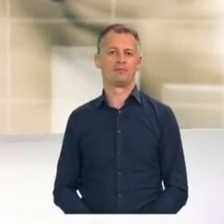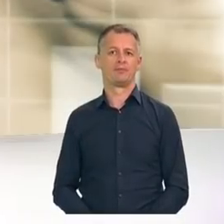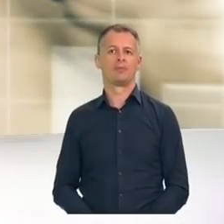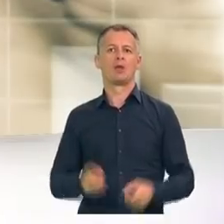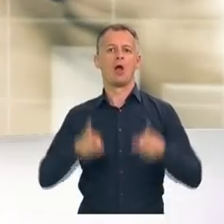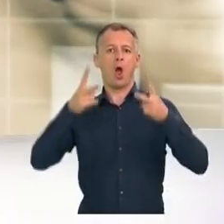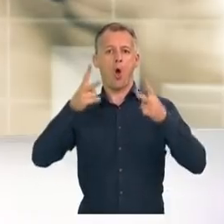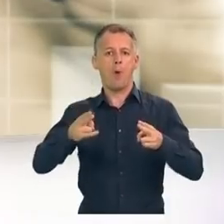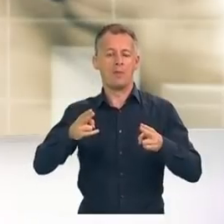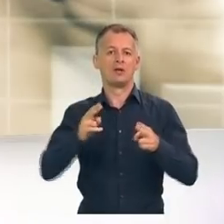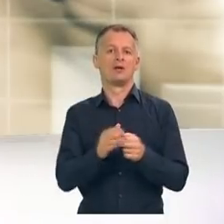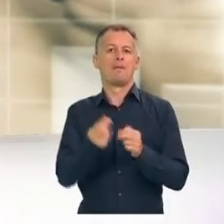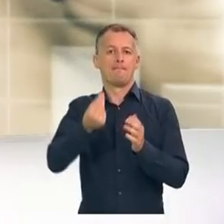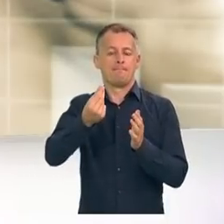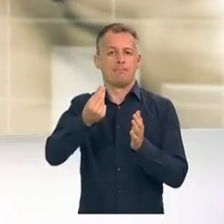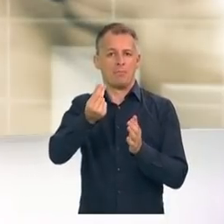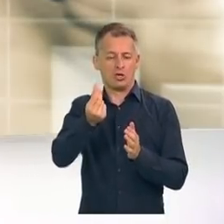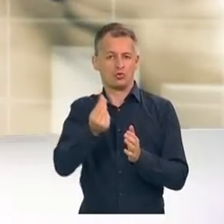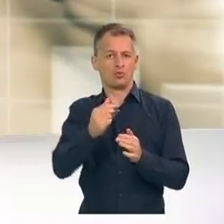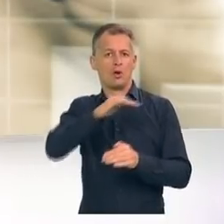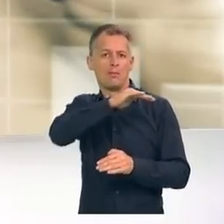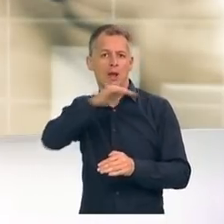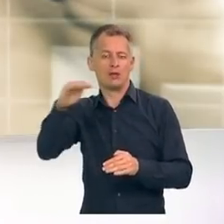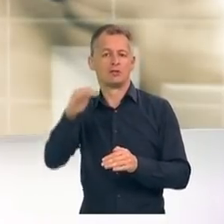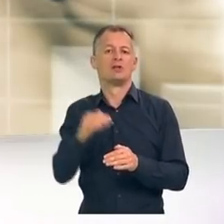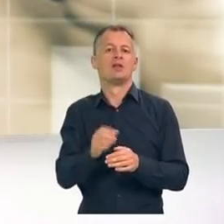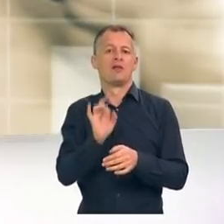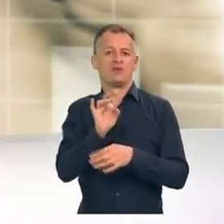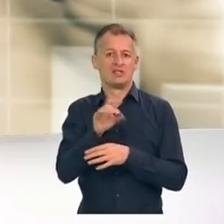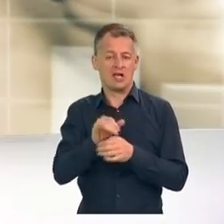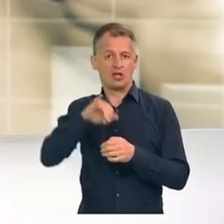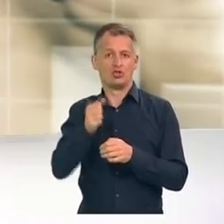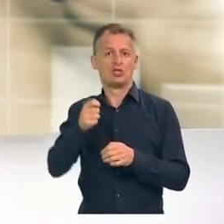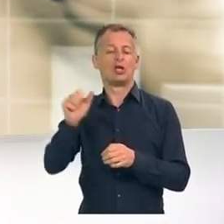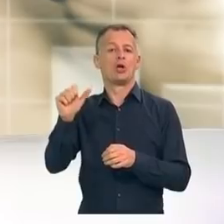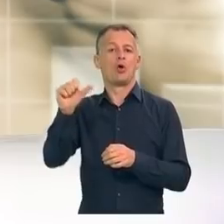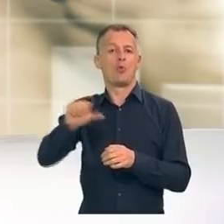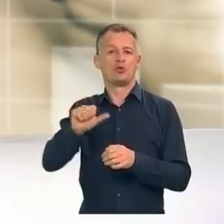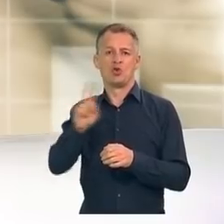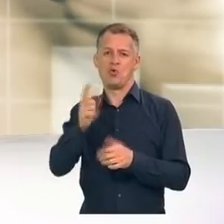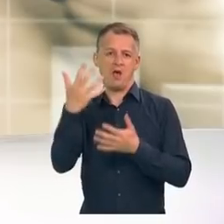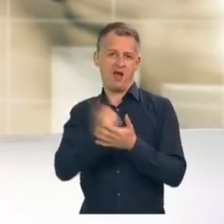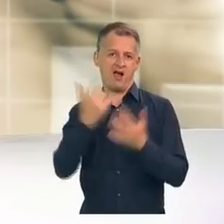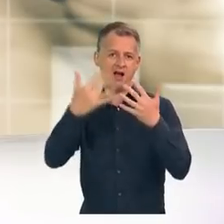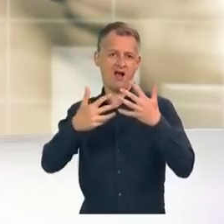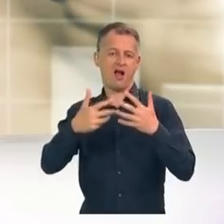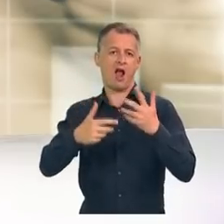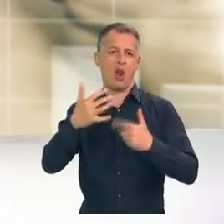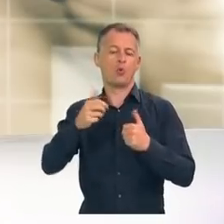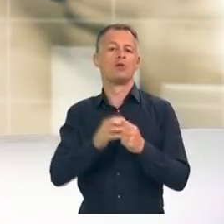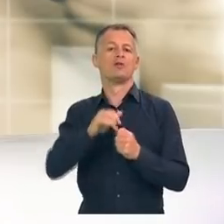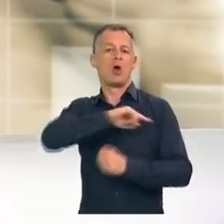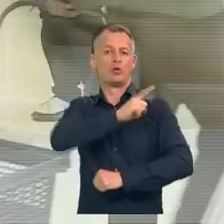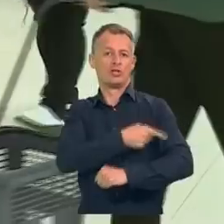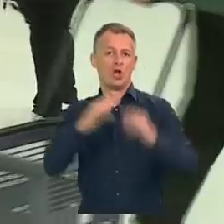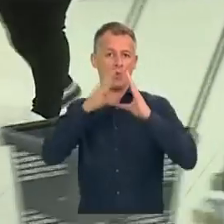Plafonarea prețurilor la raft, la alimentele de bază, dar și la combustibil, nu mai este luată în calcul de autoritățile române. Ministrul Economiei susține că